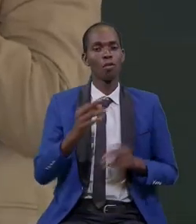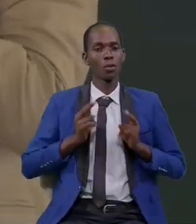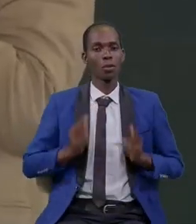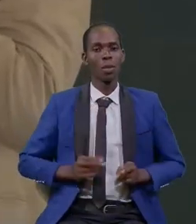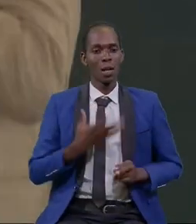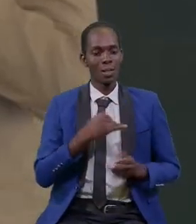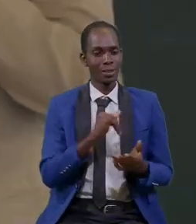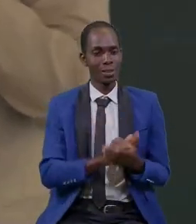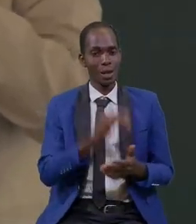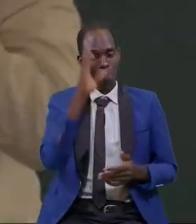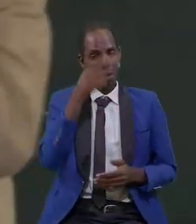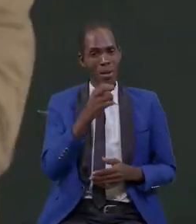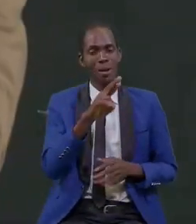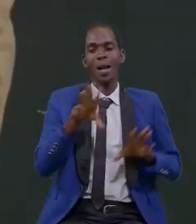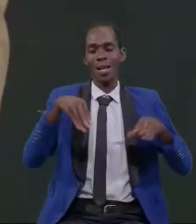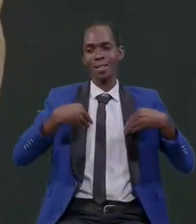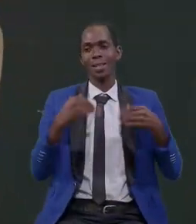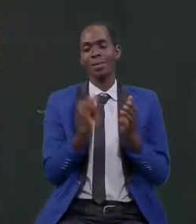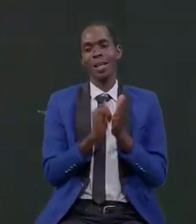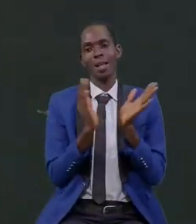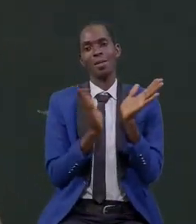Il cherchait l'honneur.